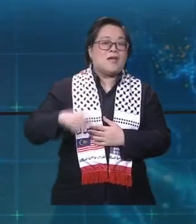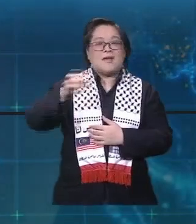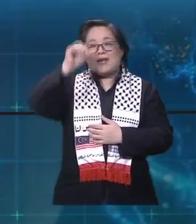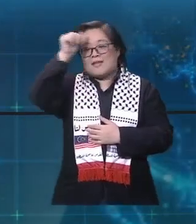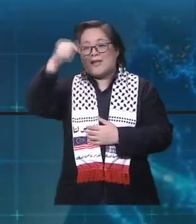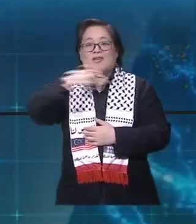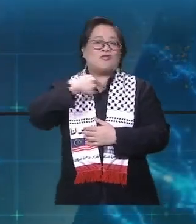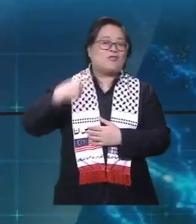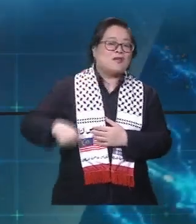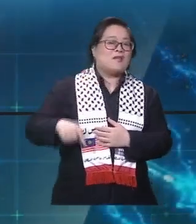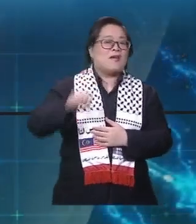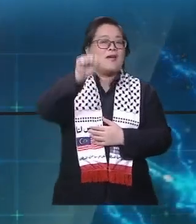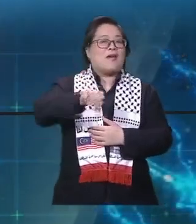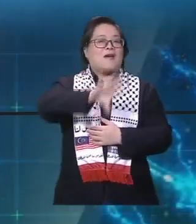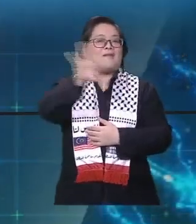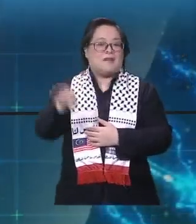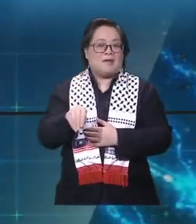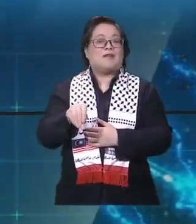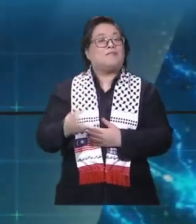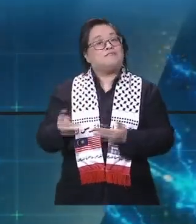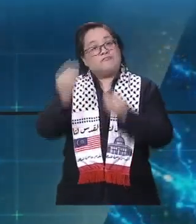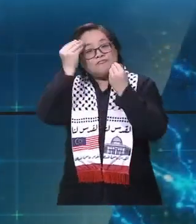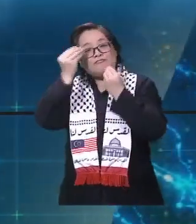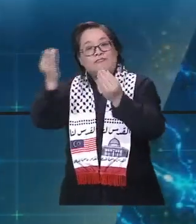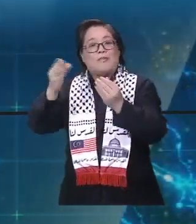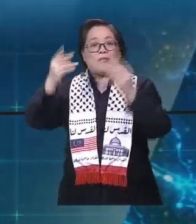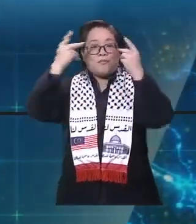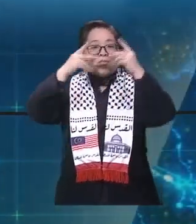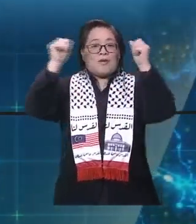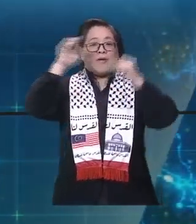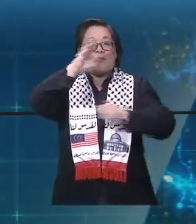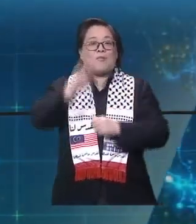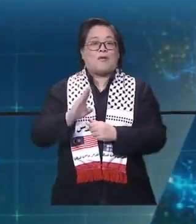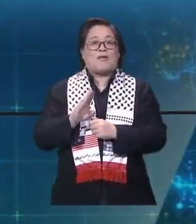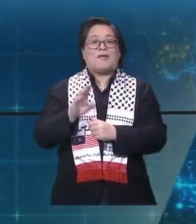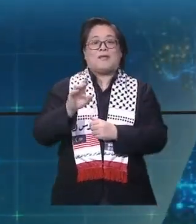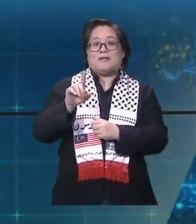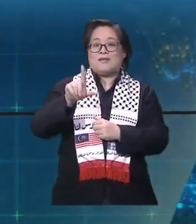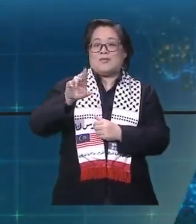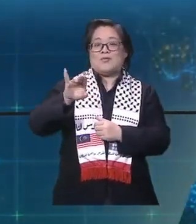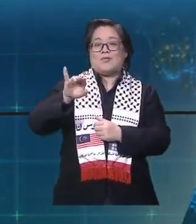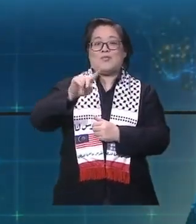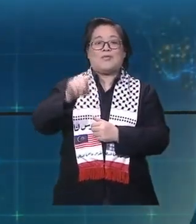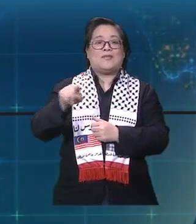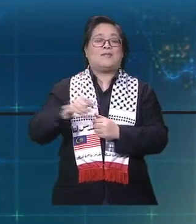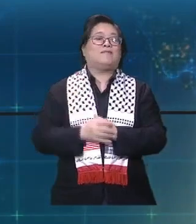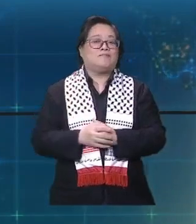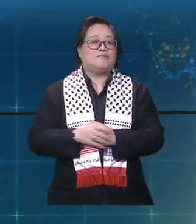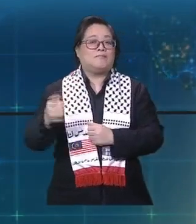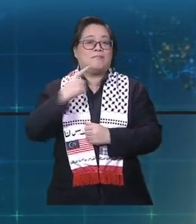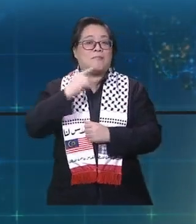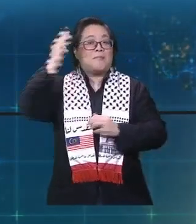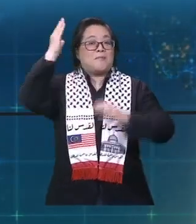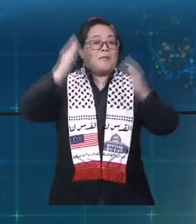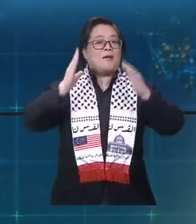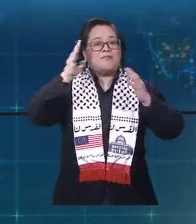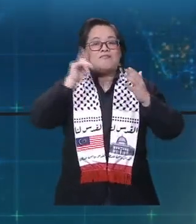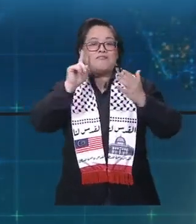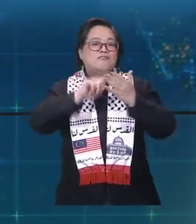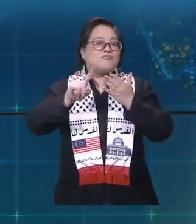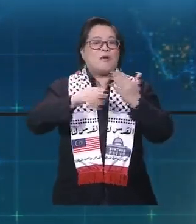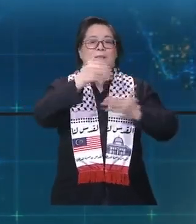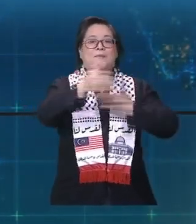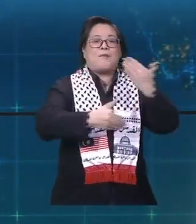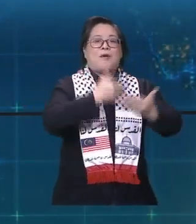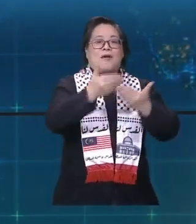Rusia, India, China dan Afrika Selatan kepada Presiden Brazil Luiz Inácio Lula da Silva. Menurut beliau, Malaysia akan melalui